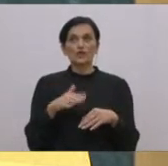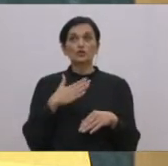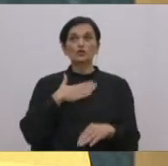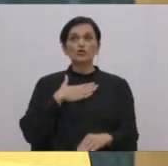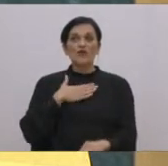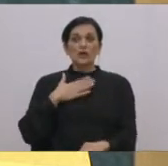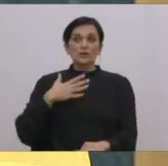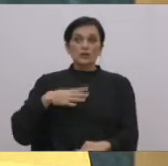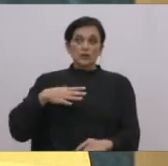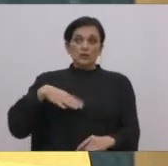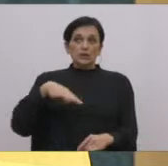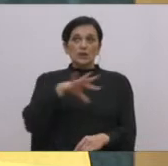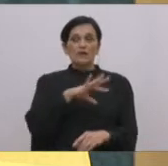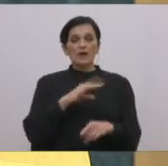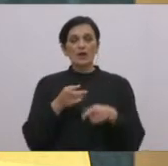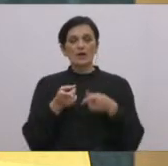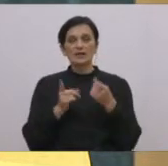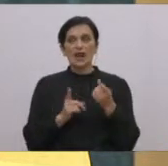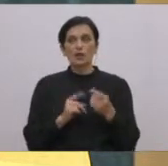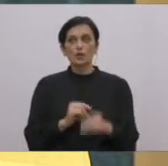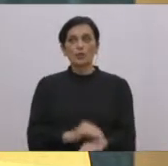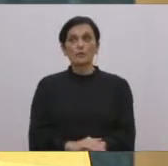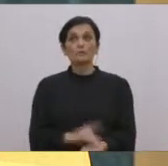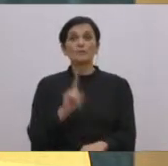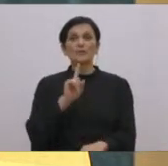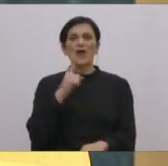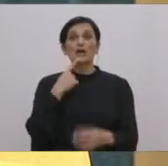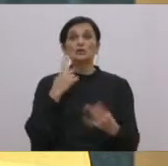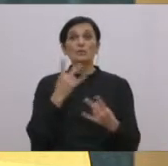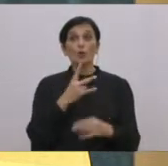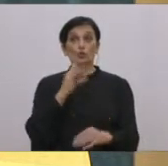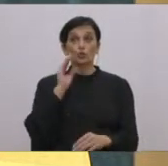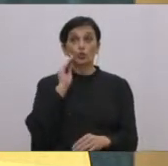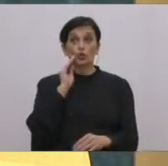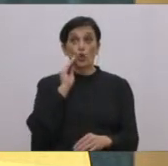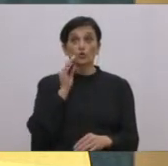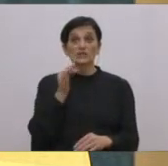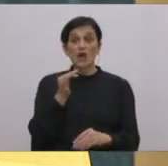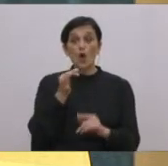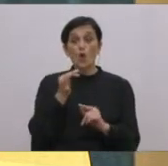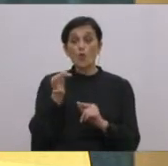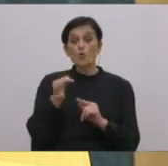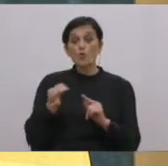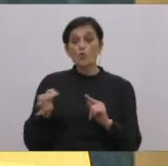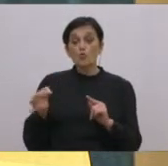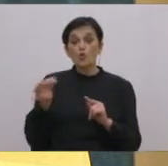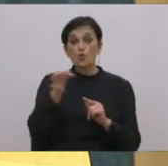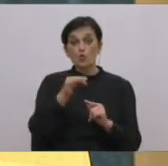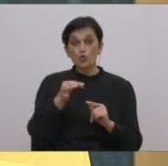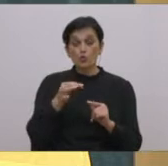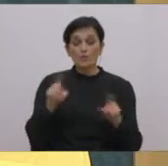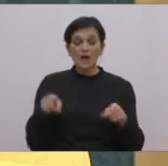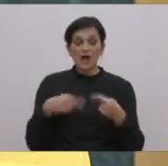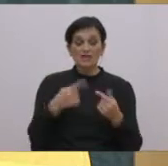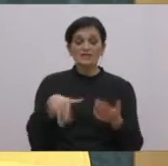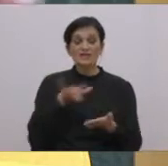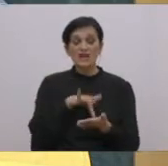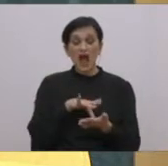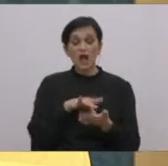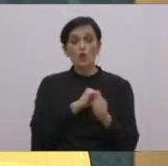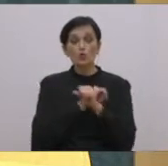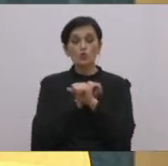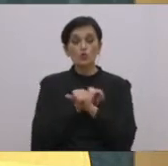ciuenic vehnis, rialo bași. Dar atunci când rodesat urbanul განახლებაზე, ქალაქებზე, კურორტებზე, ახალ შესაძლებლობებზე